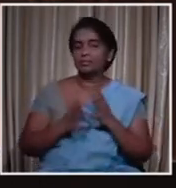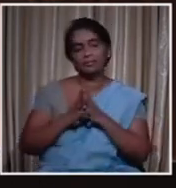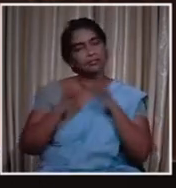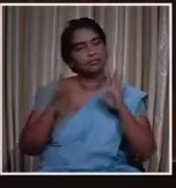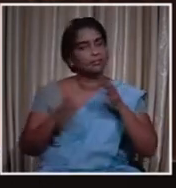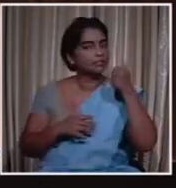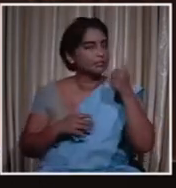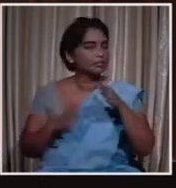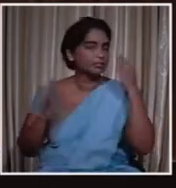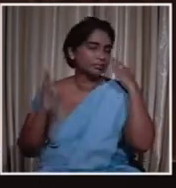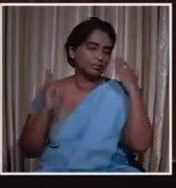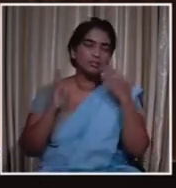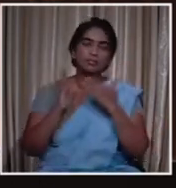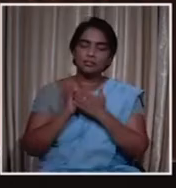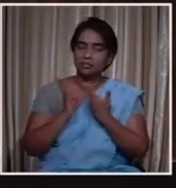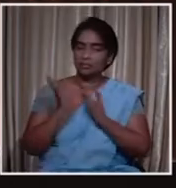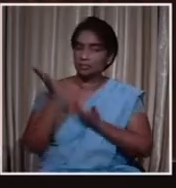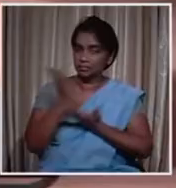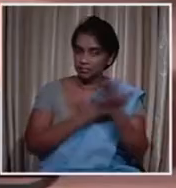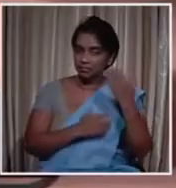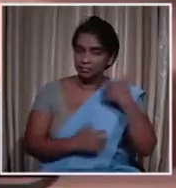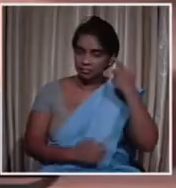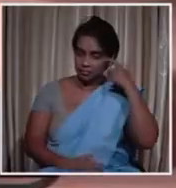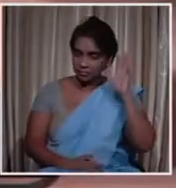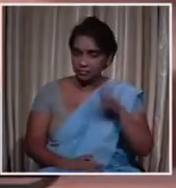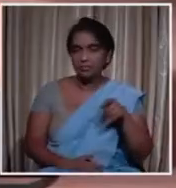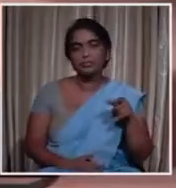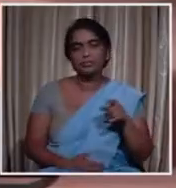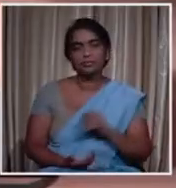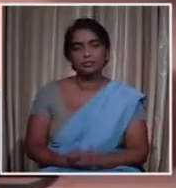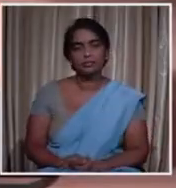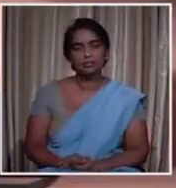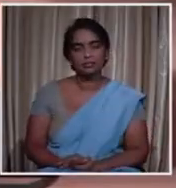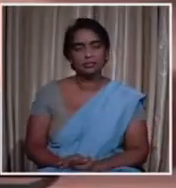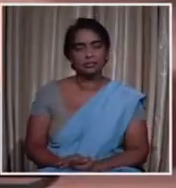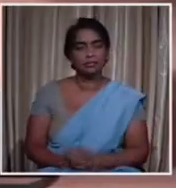பதிவு செய்ய விரும்புகின்றேன். கடந்த